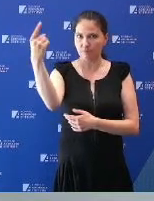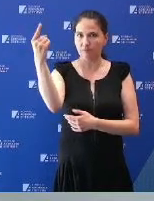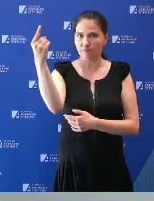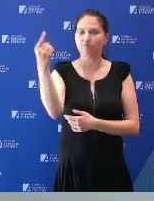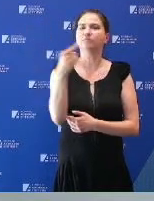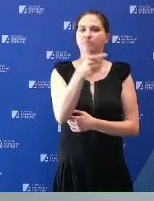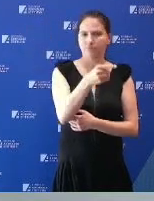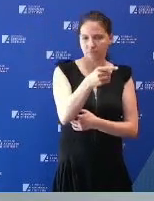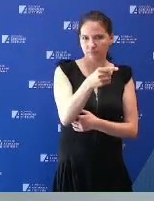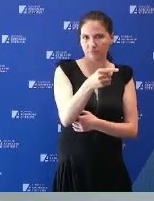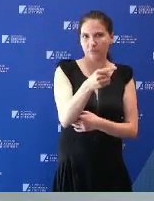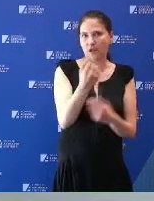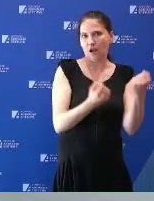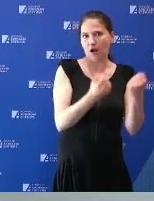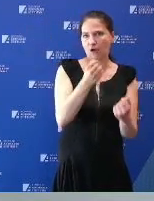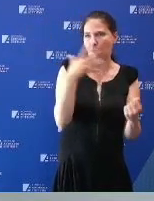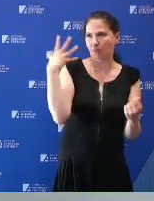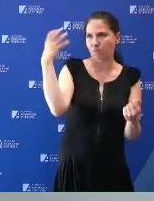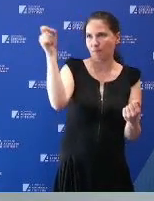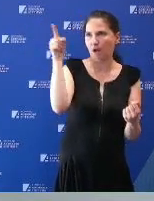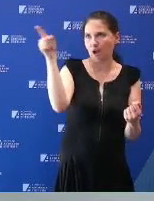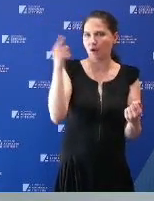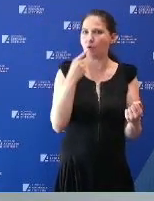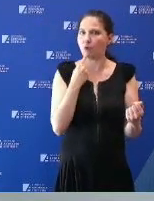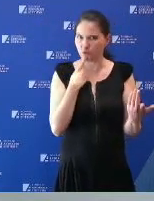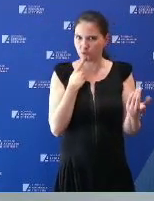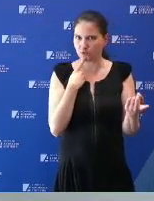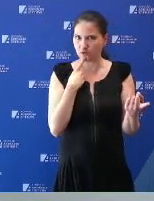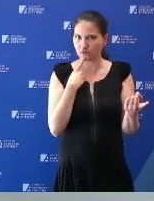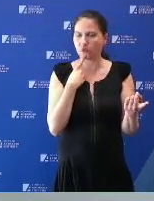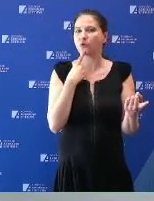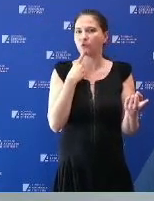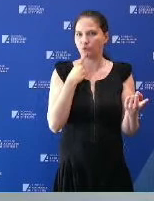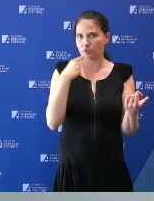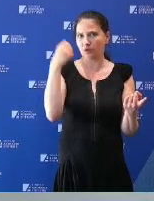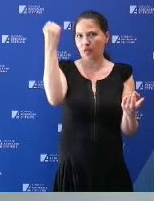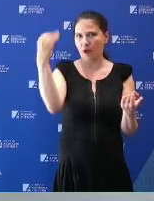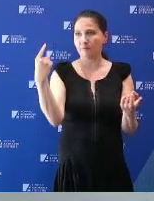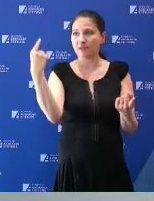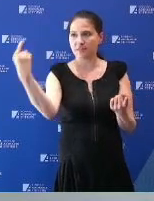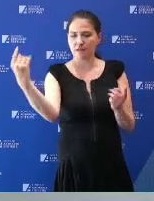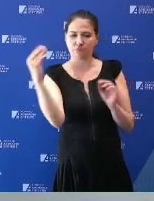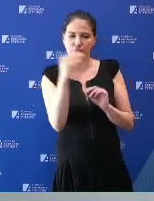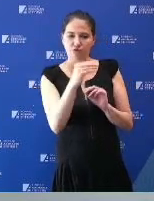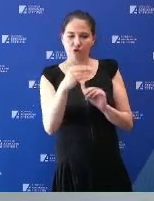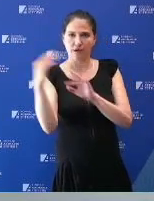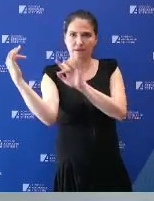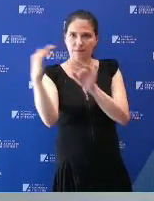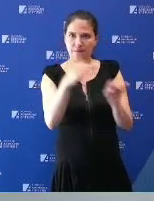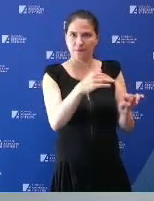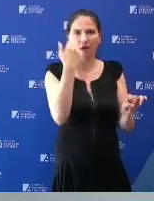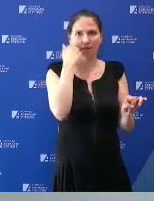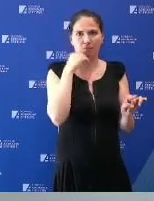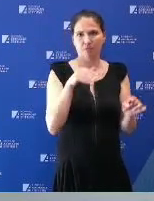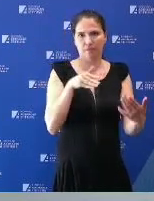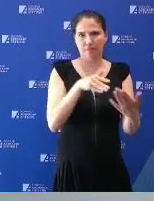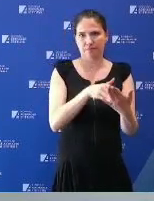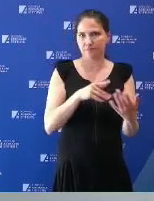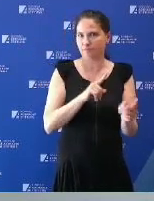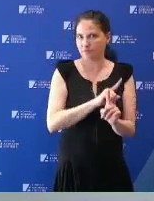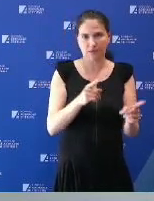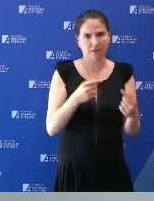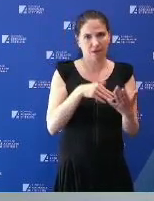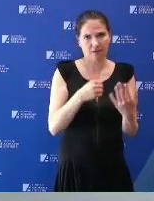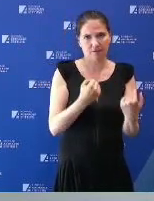erkennt das Fahrzeug die rote Ampel und die Ampel selbst teilt dem Fahrzeug den Status mit. Also auch hier ist das